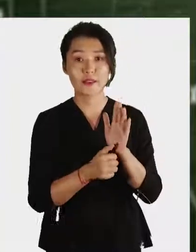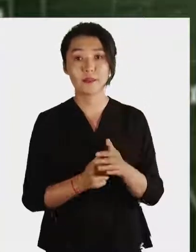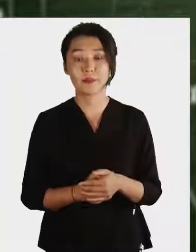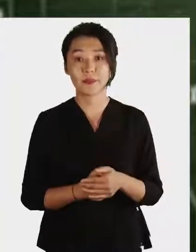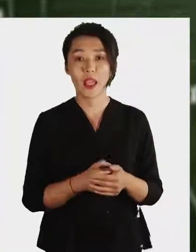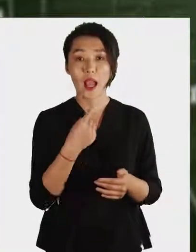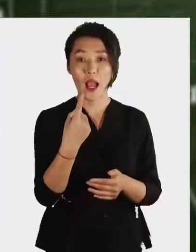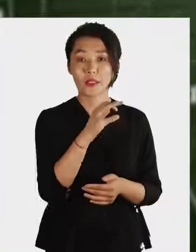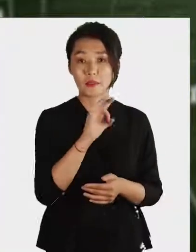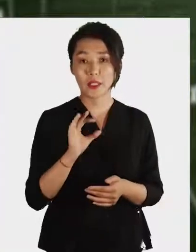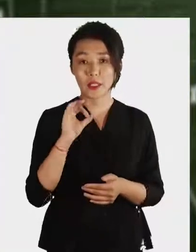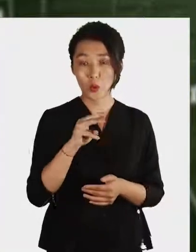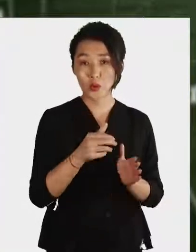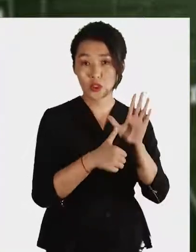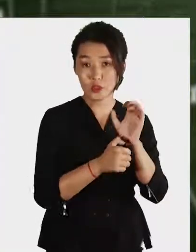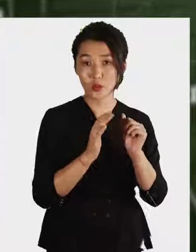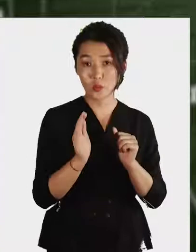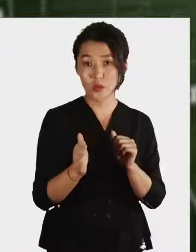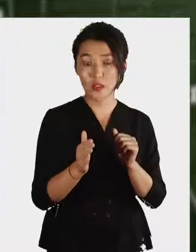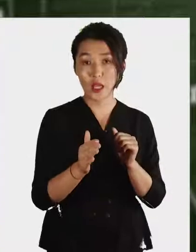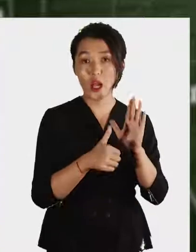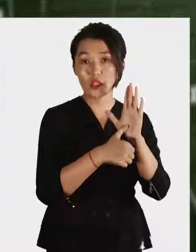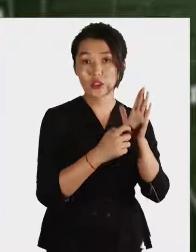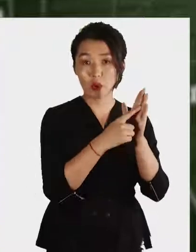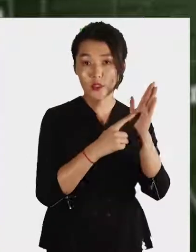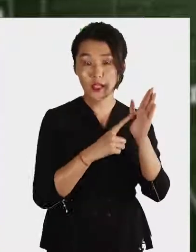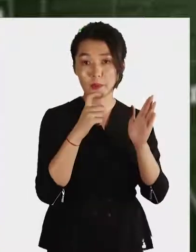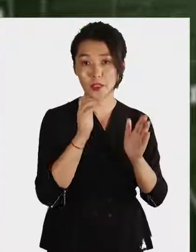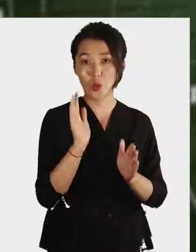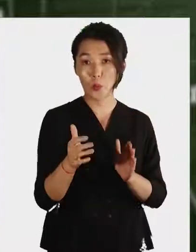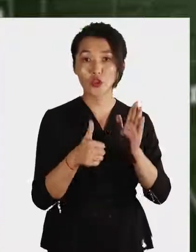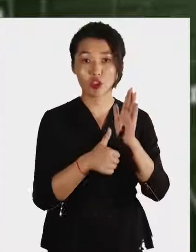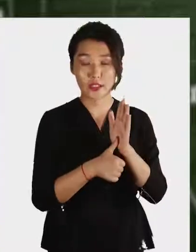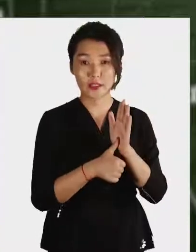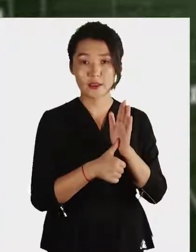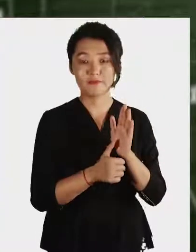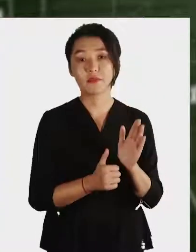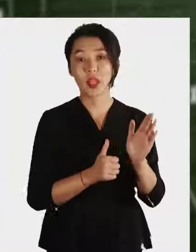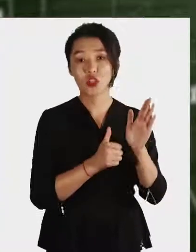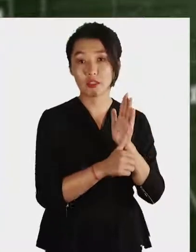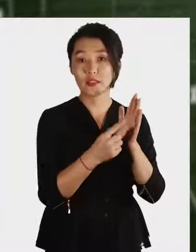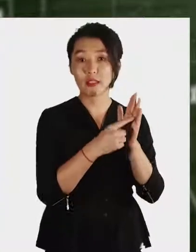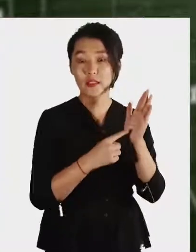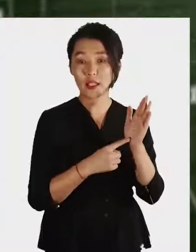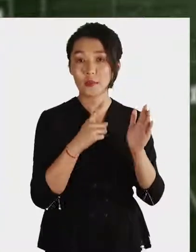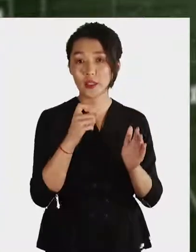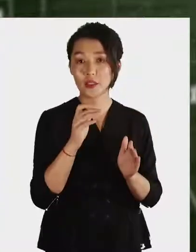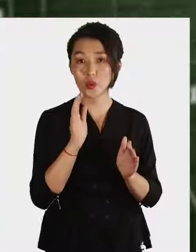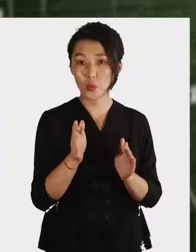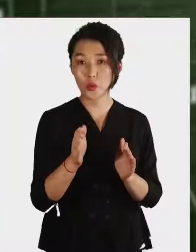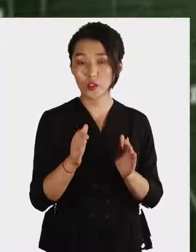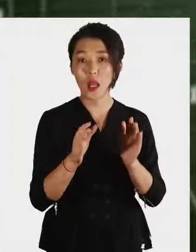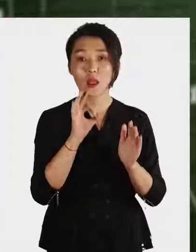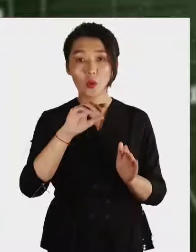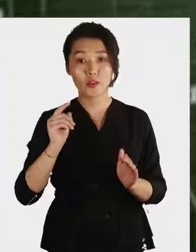666. 1% от 600, это будет 600 делим на 100, будет 6. 60 делим на 100, 0,6.